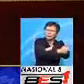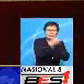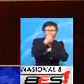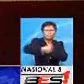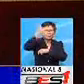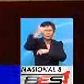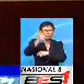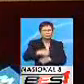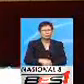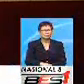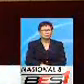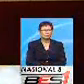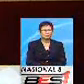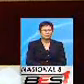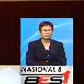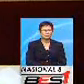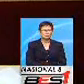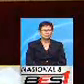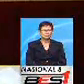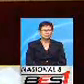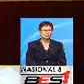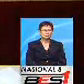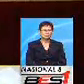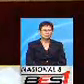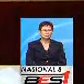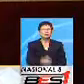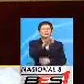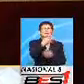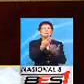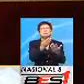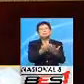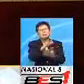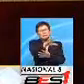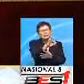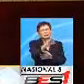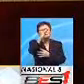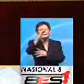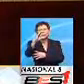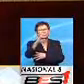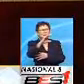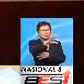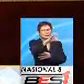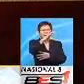lebih berkesan daripada syikat untuk mengutip